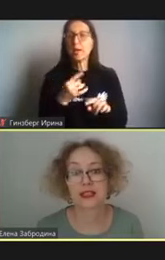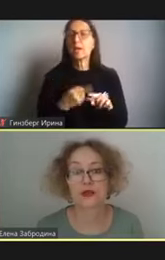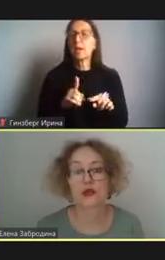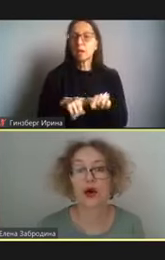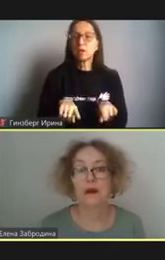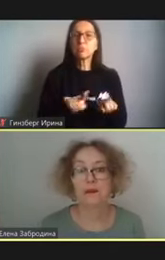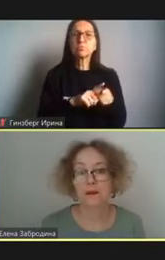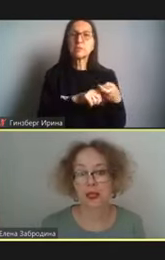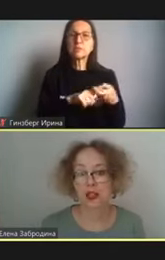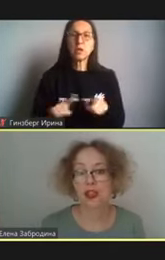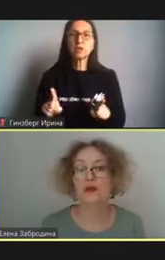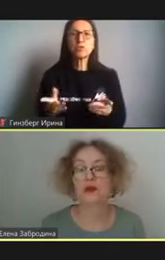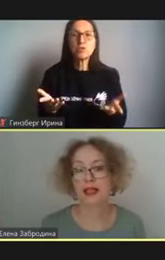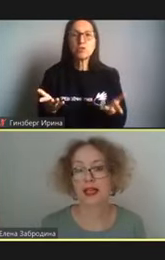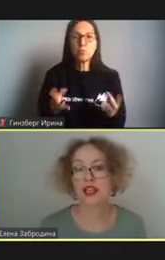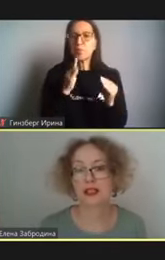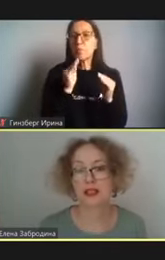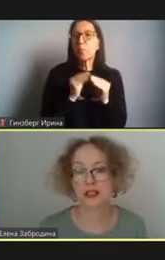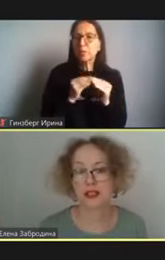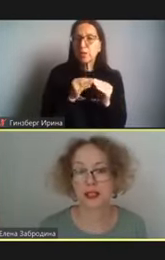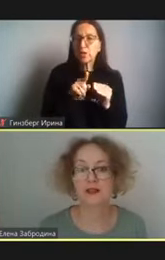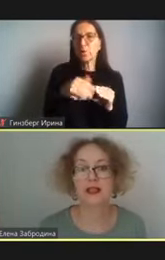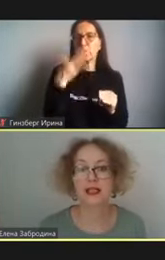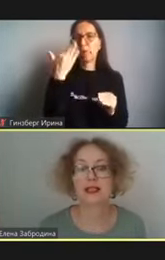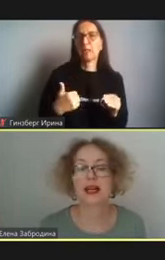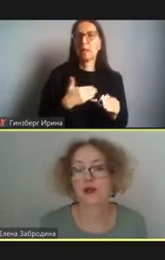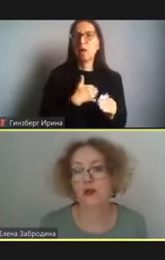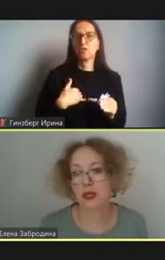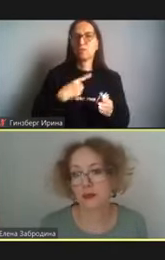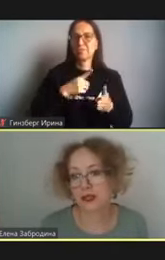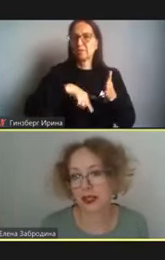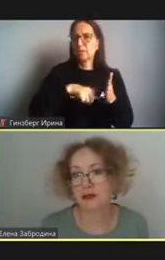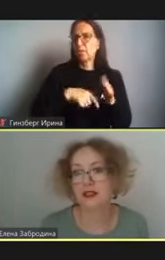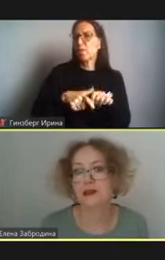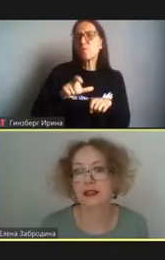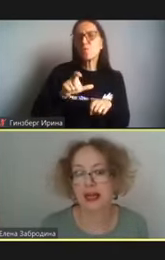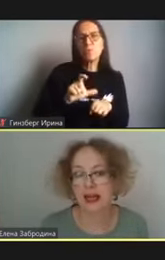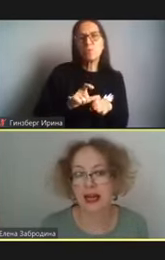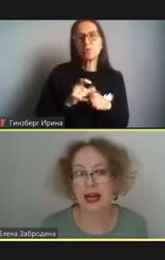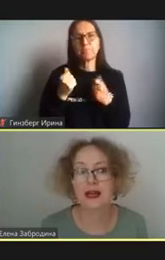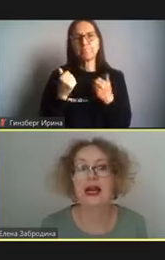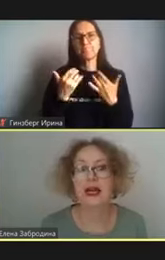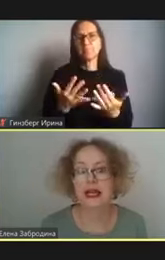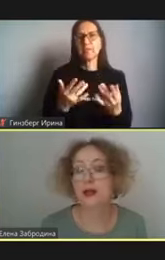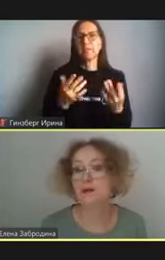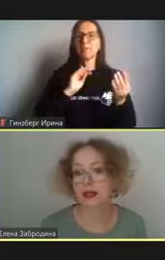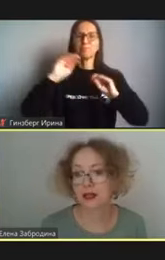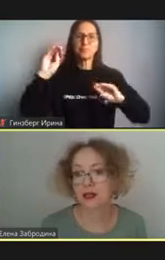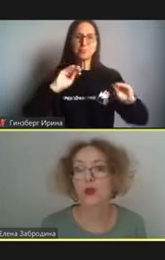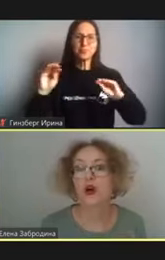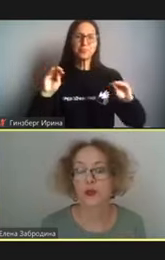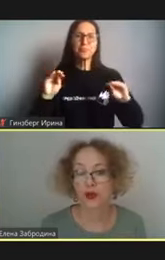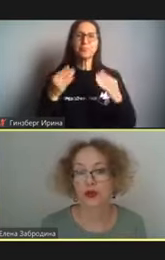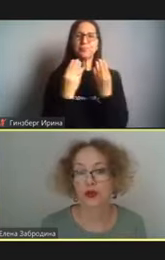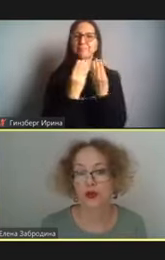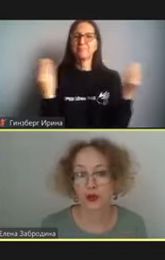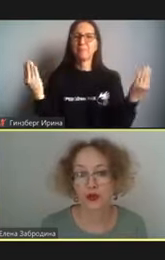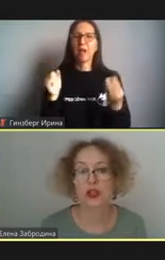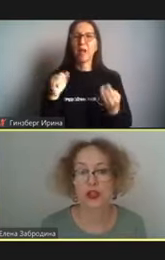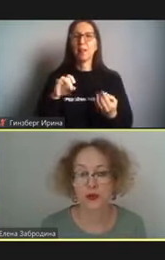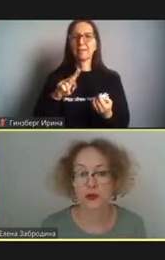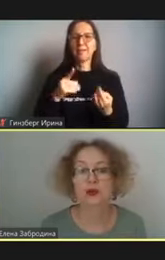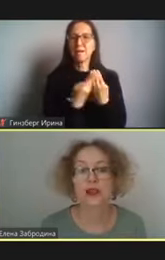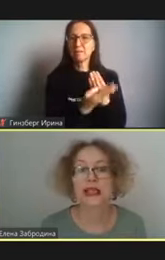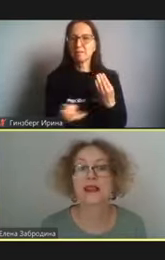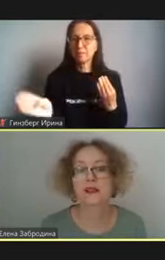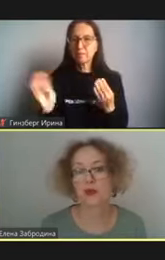с тем, что по-прежнему в католической церкви есть огромная потребность в алтарях, и поэтому многие